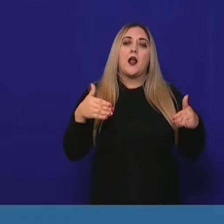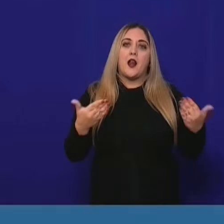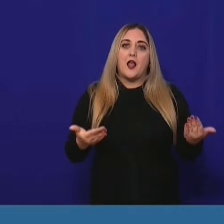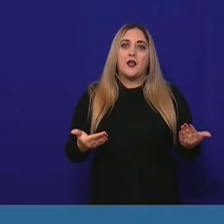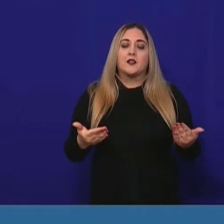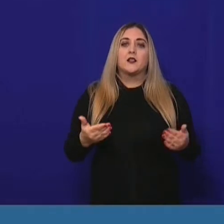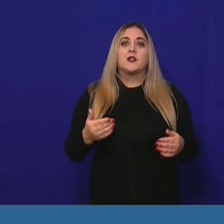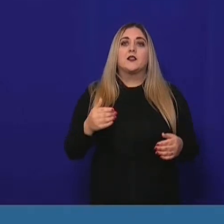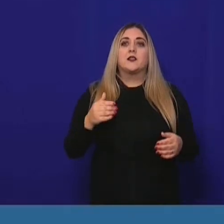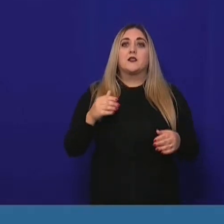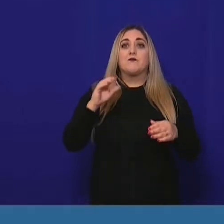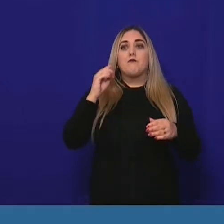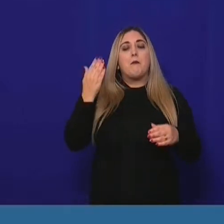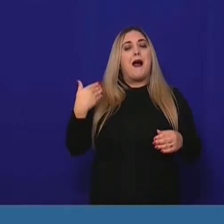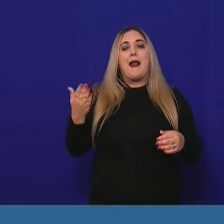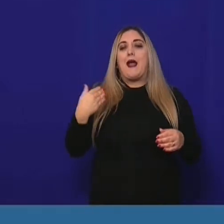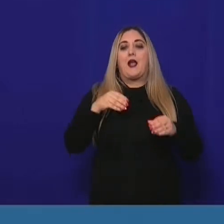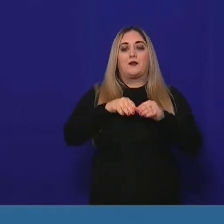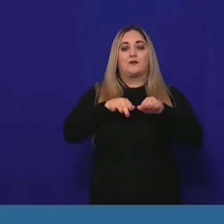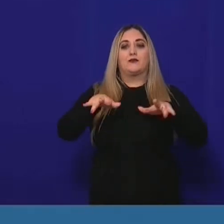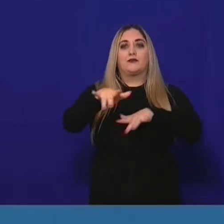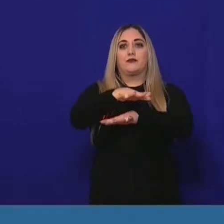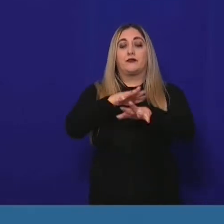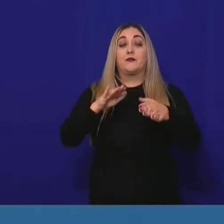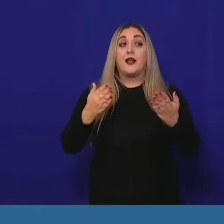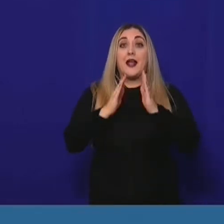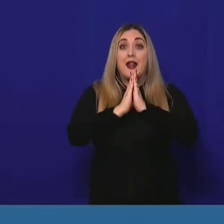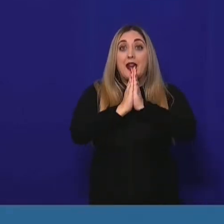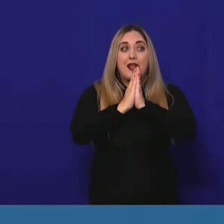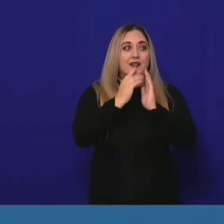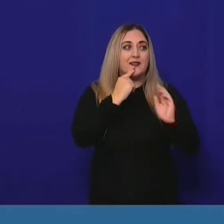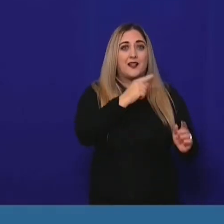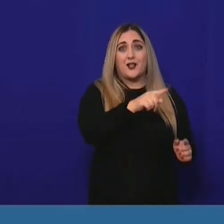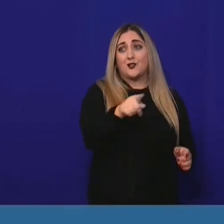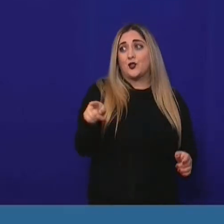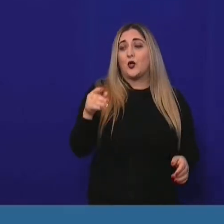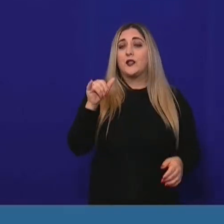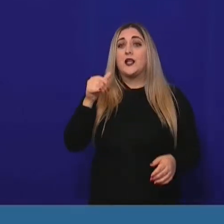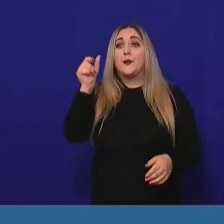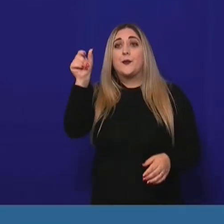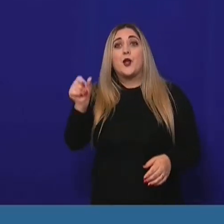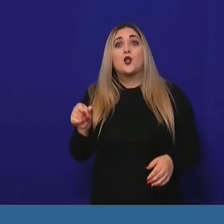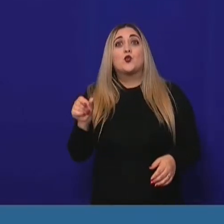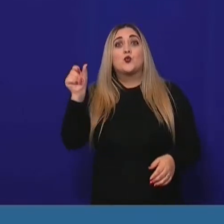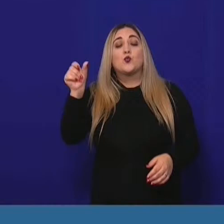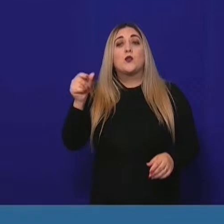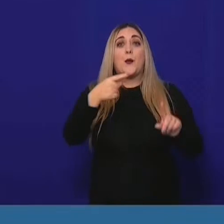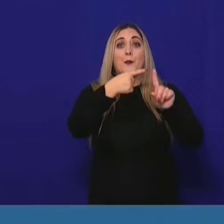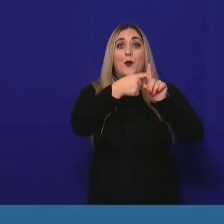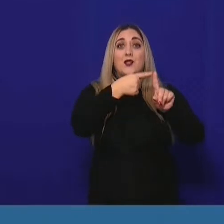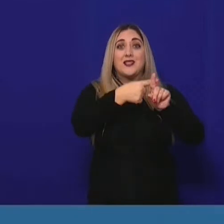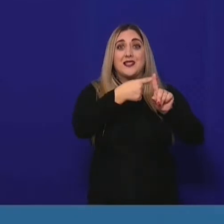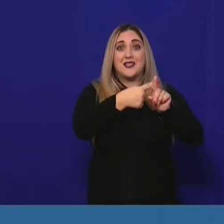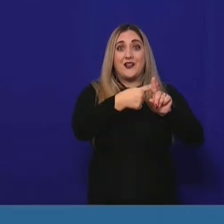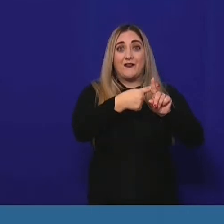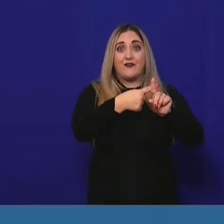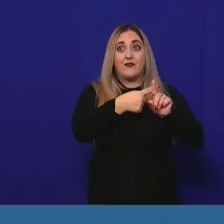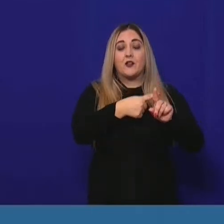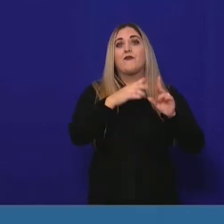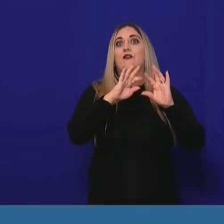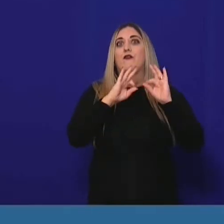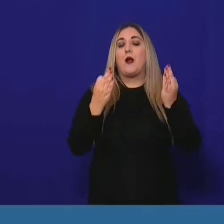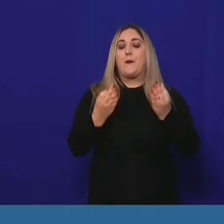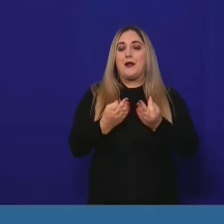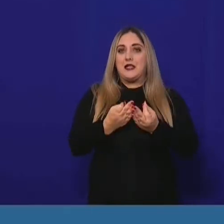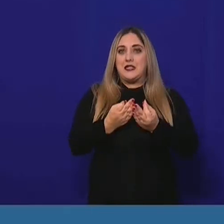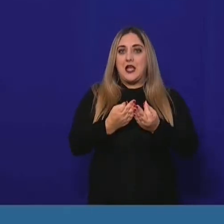inti ikollok trasmissjoni. Allura minn hawn nappellaw fejn għandek il-persuni li huma pożittivi anke fid-djar fil-familja